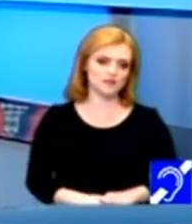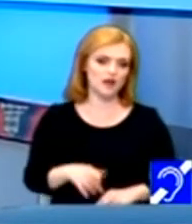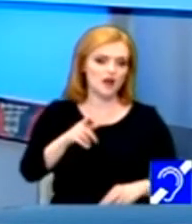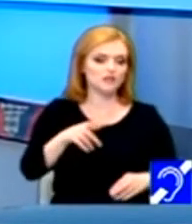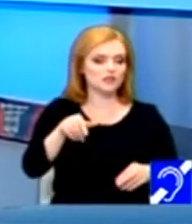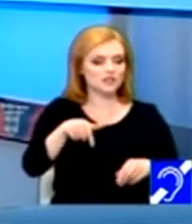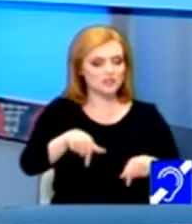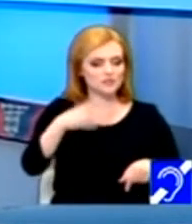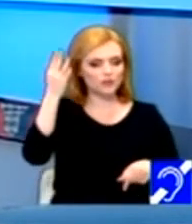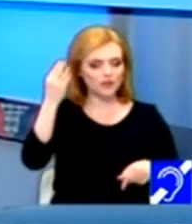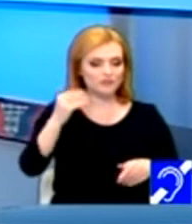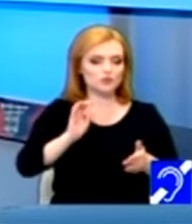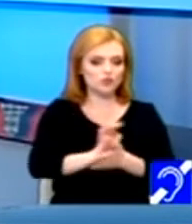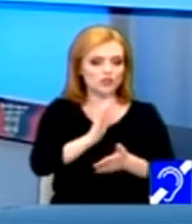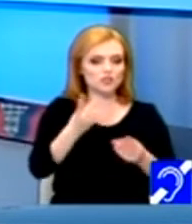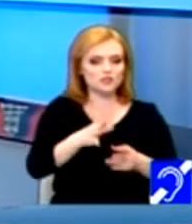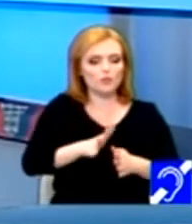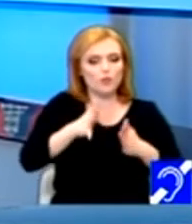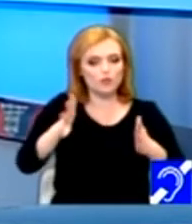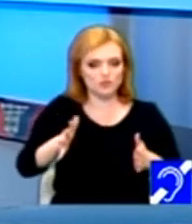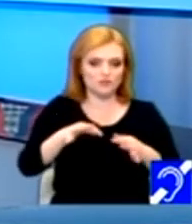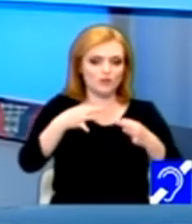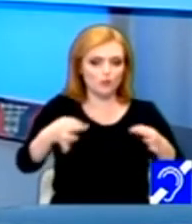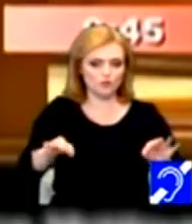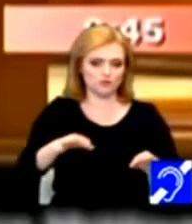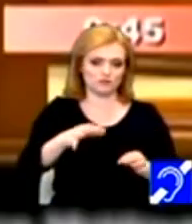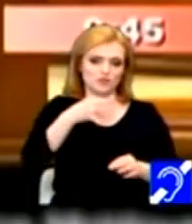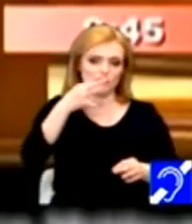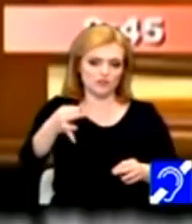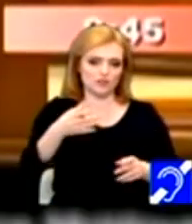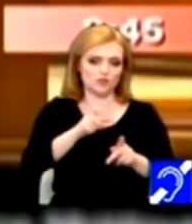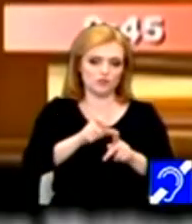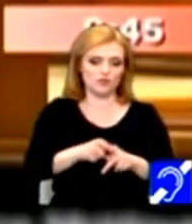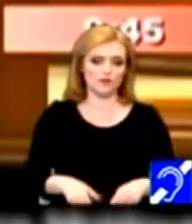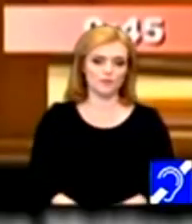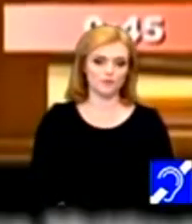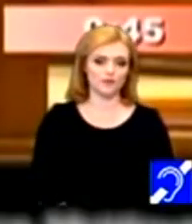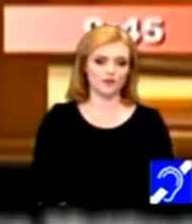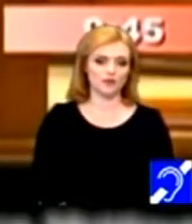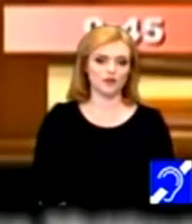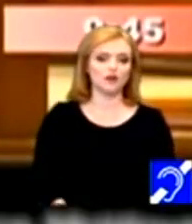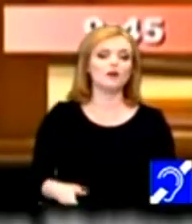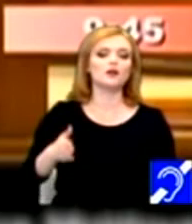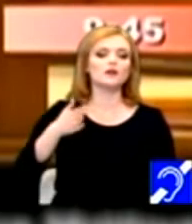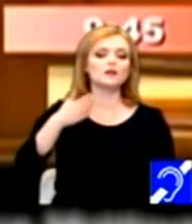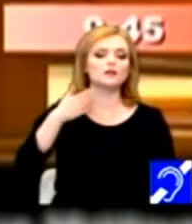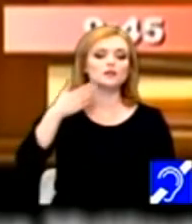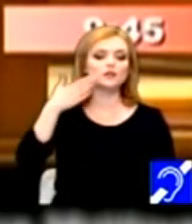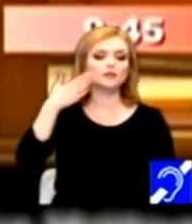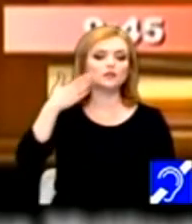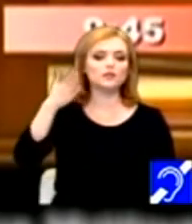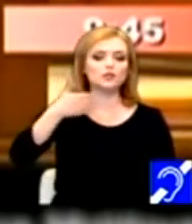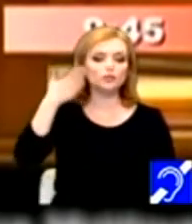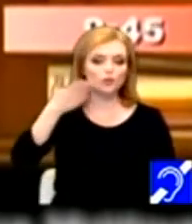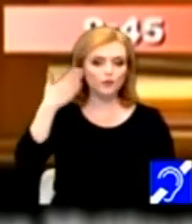de cooperare mass-media dintre cele două state. România trebuie să construiască acolo, trebuie să facem mult mai